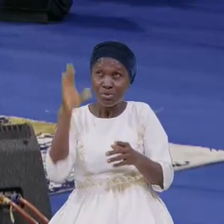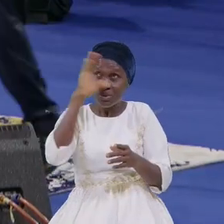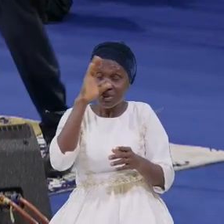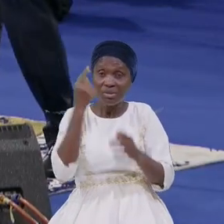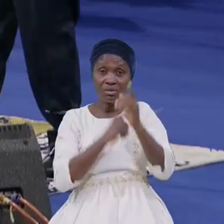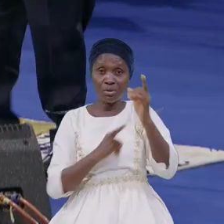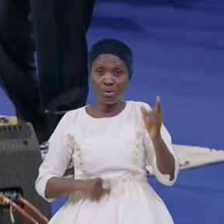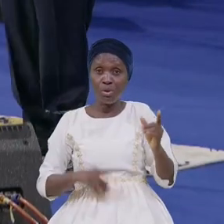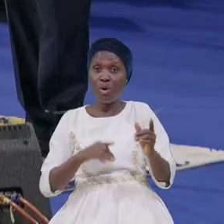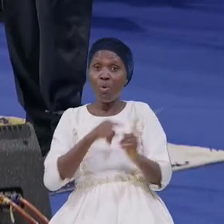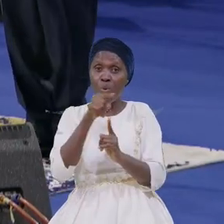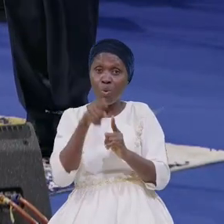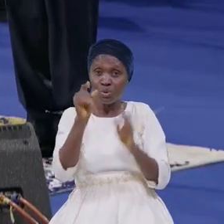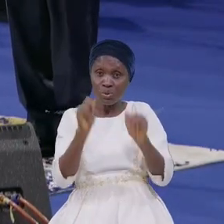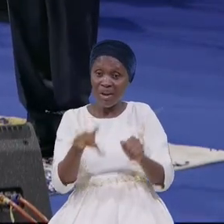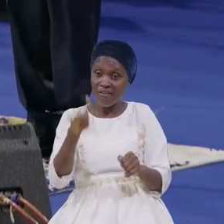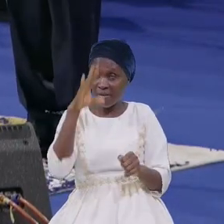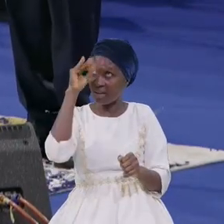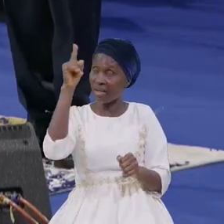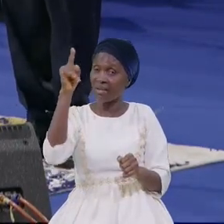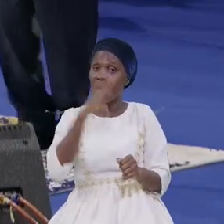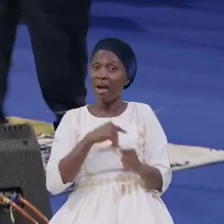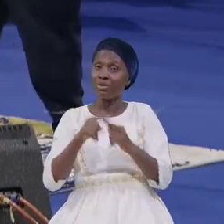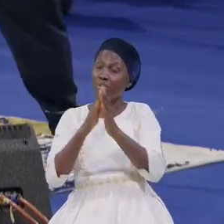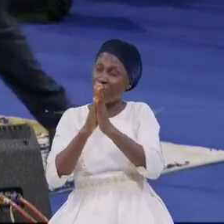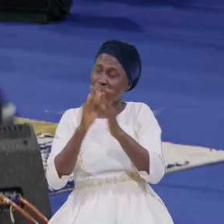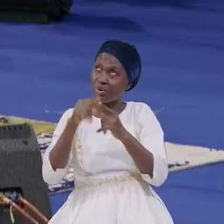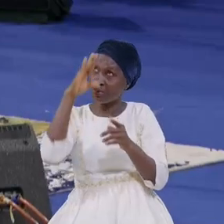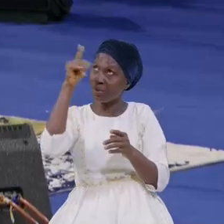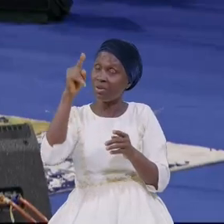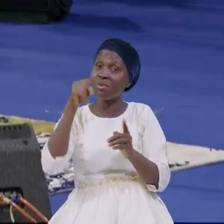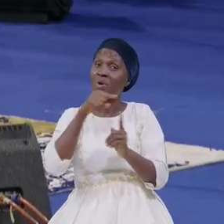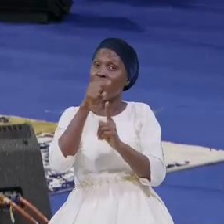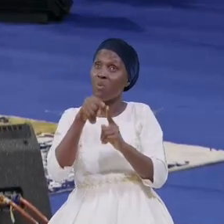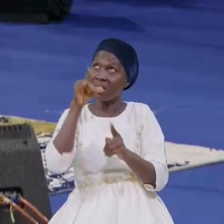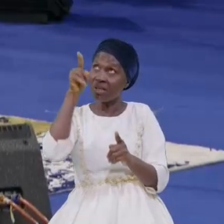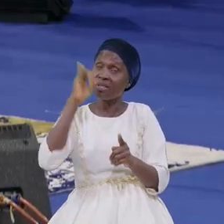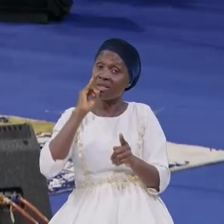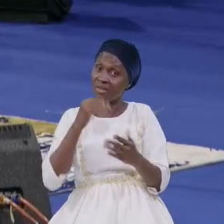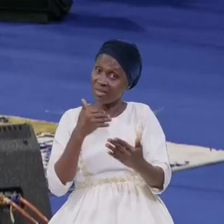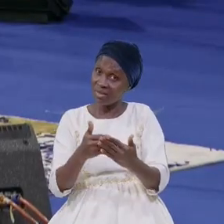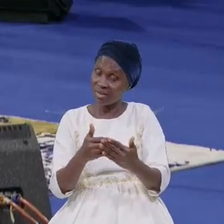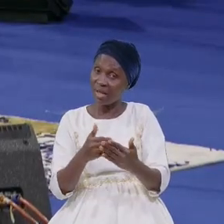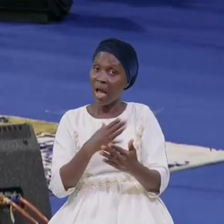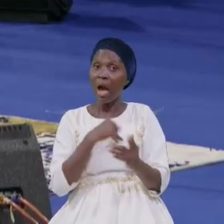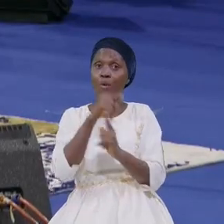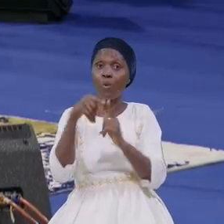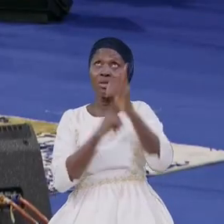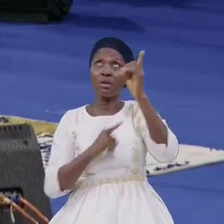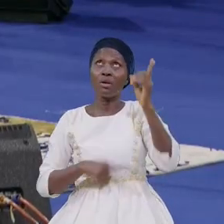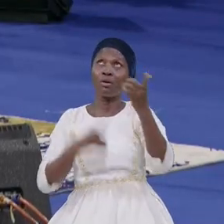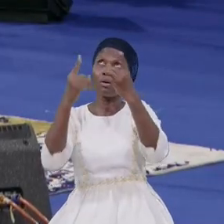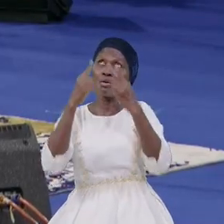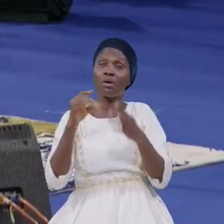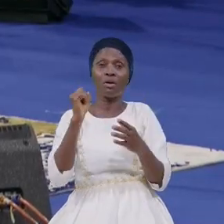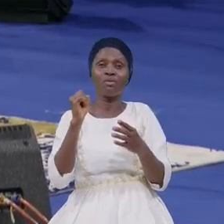proche et de l'invoquer quand il est prêt. Et lorsque le Seigneur